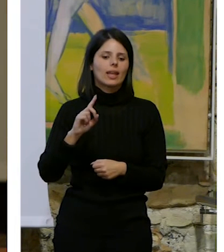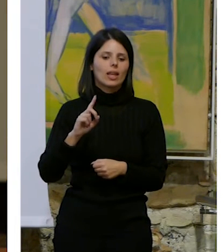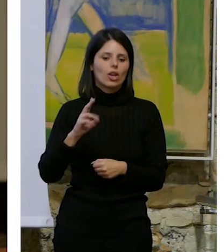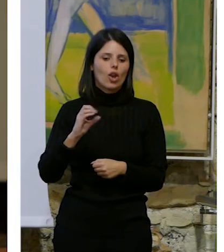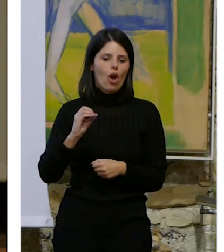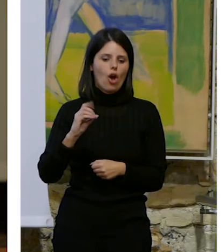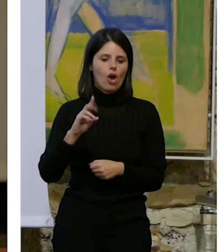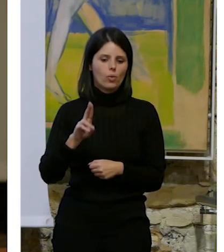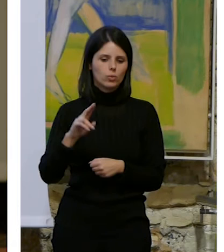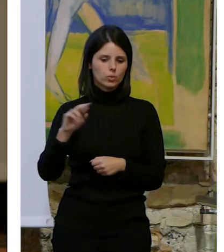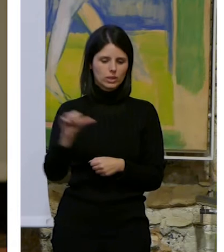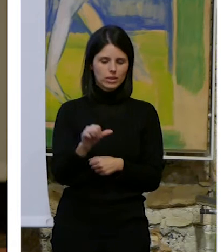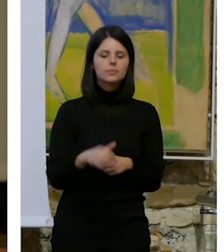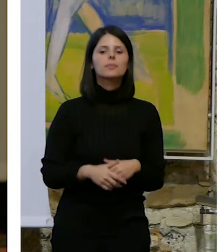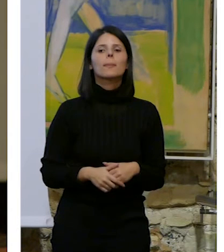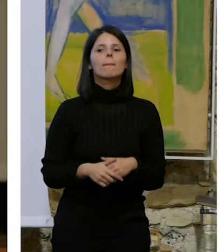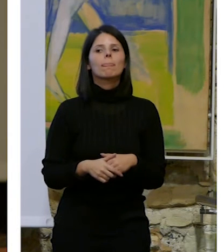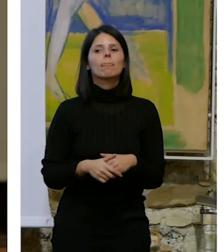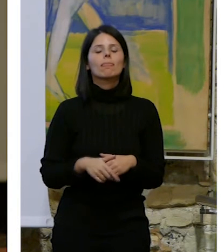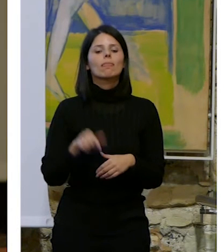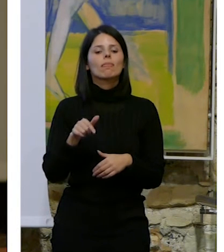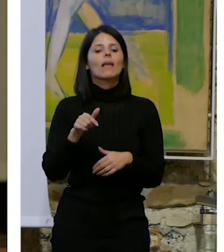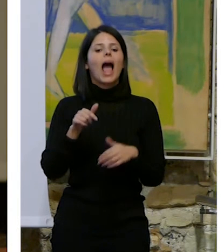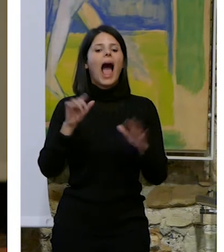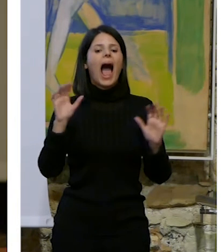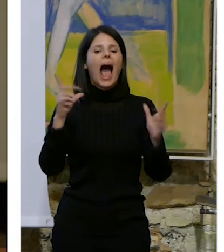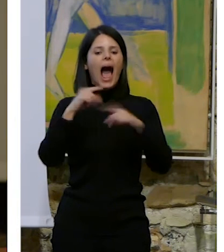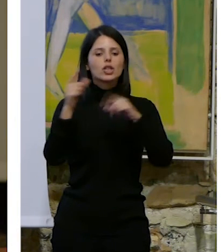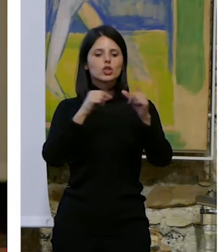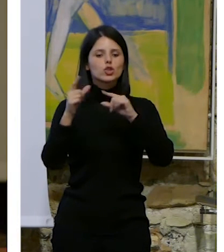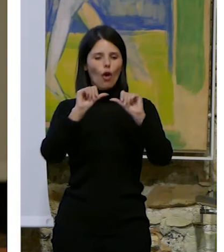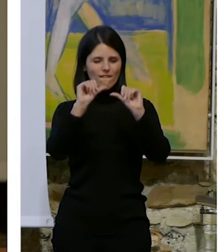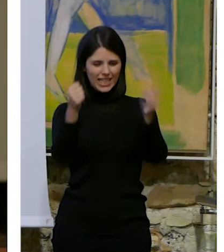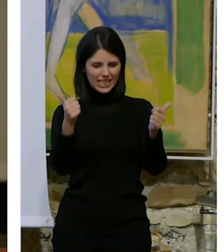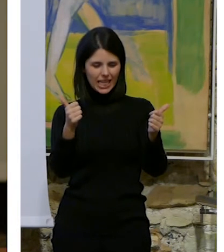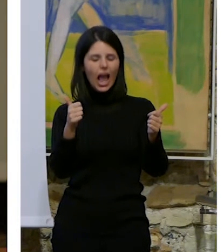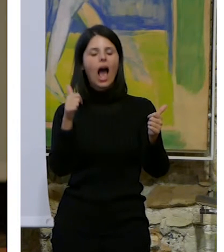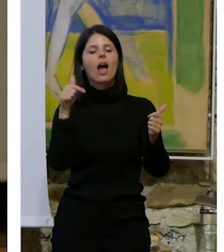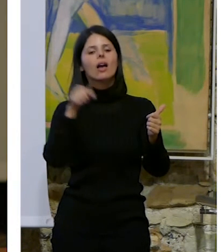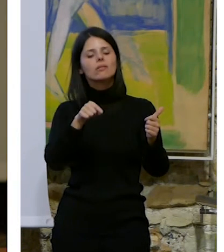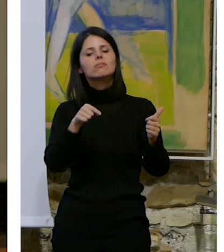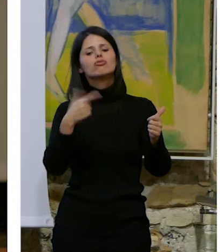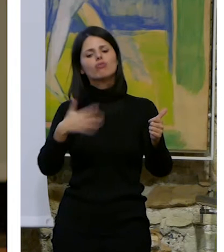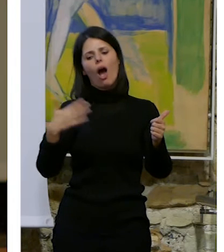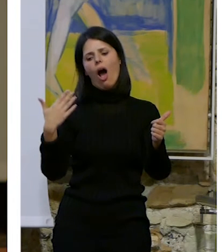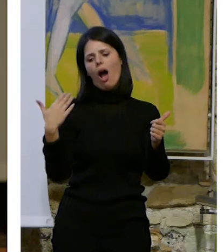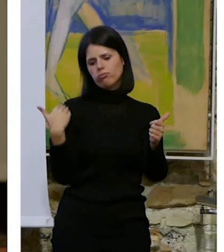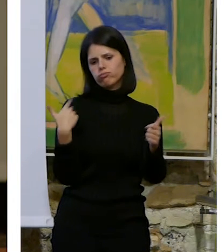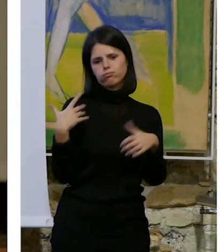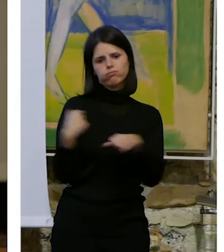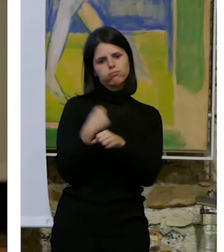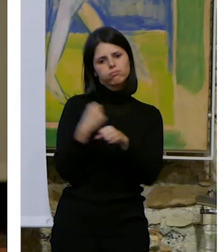dell'astrofisica, e l'astrofisica oggi è uno dei territori nei quali si sta elaborando gran parte